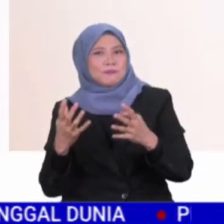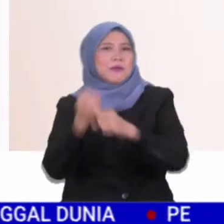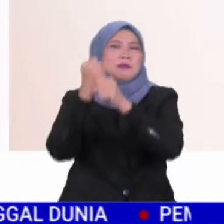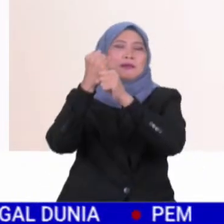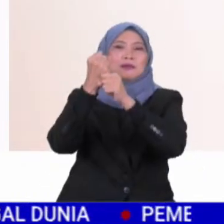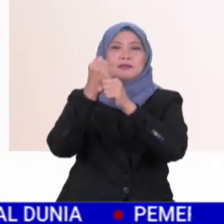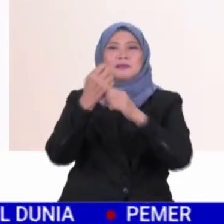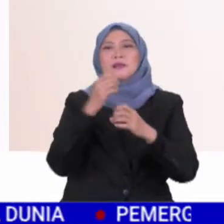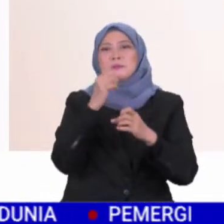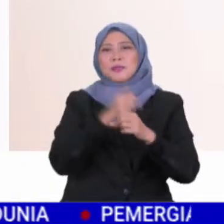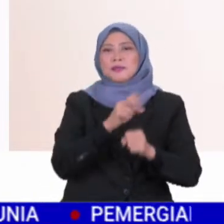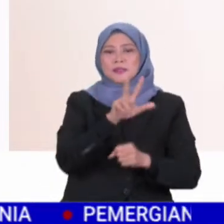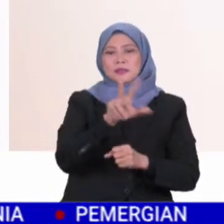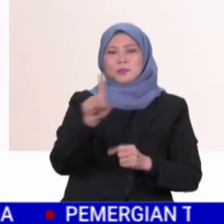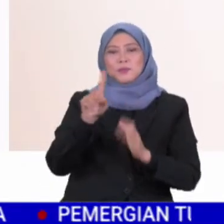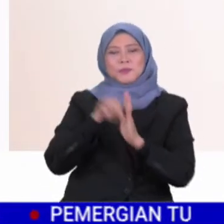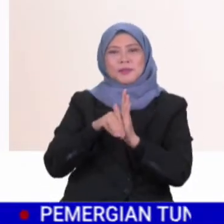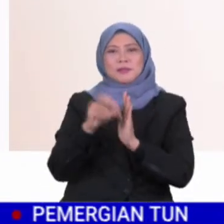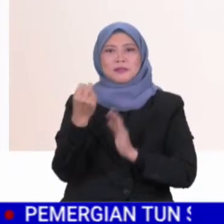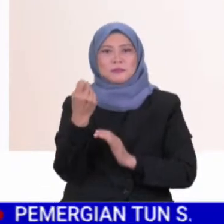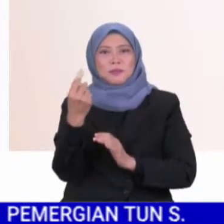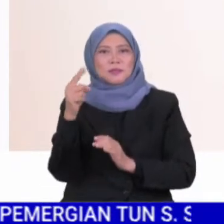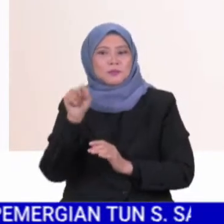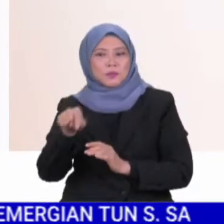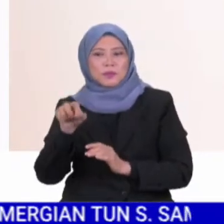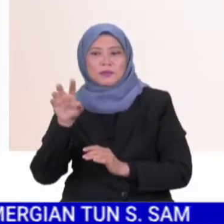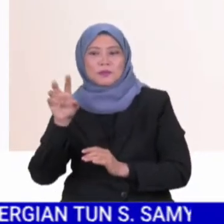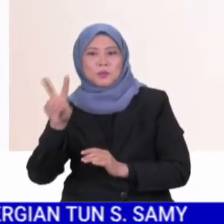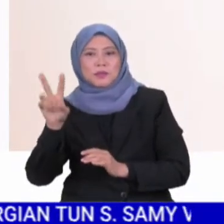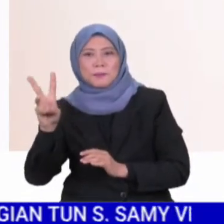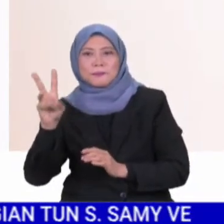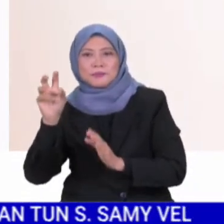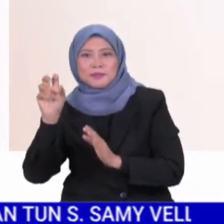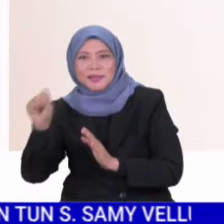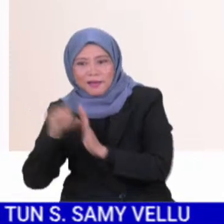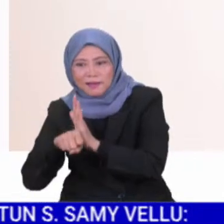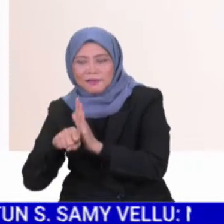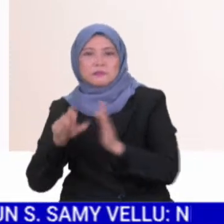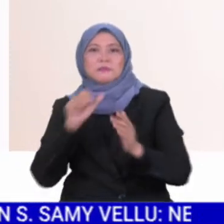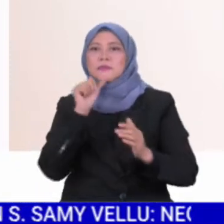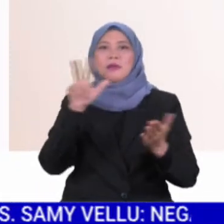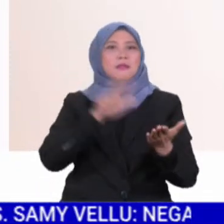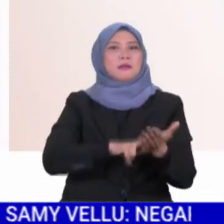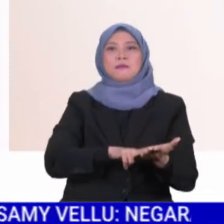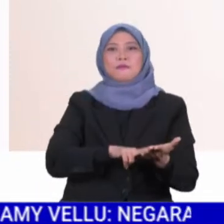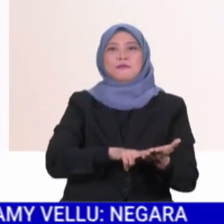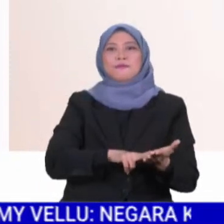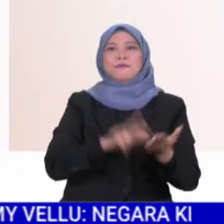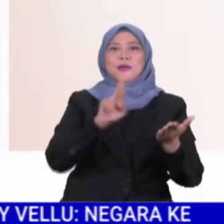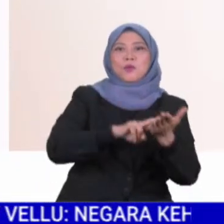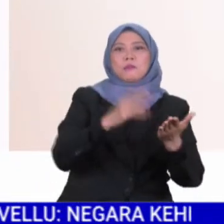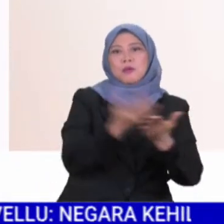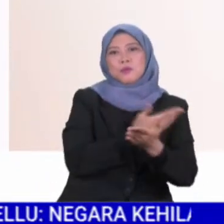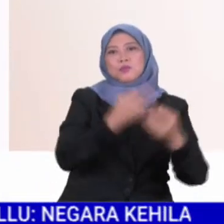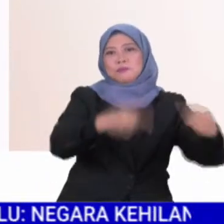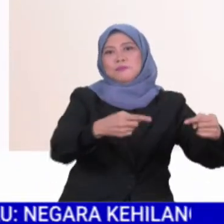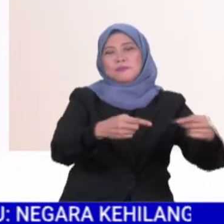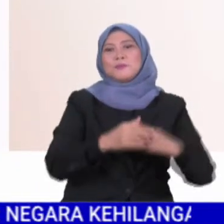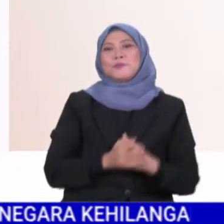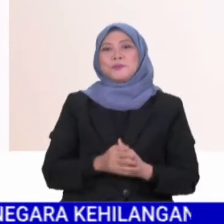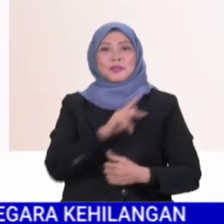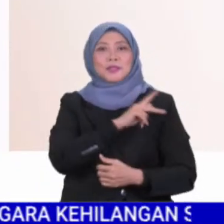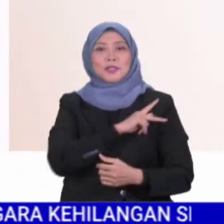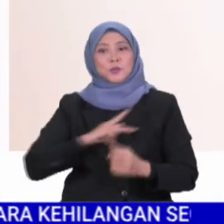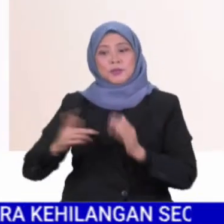apabila catatan 31 minit 11.62 saat tidak diiktiraf sebagai rekod baru kejohanan. Menurut Ketua